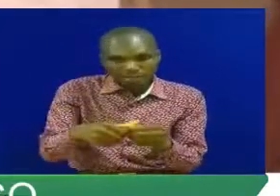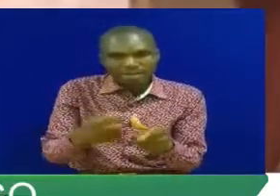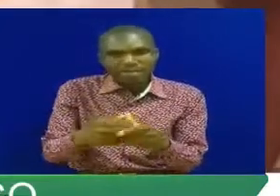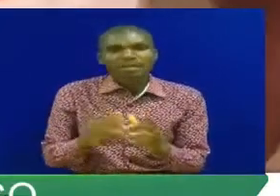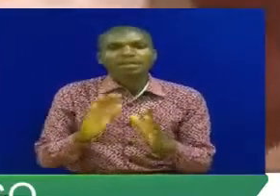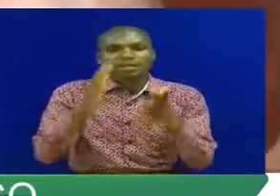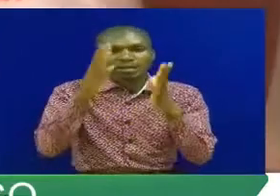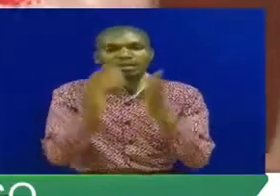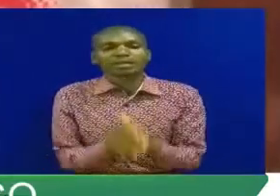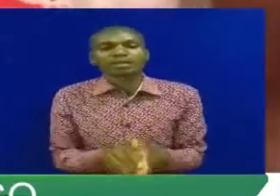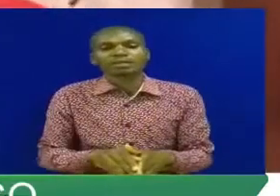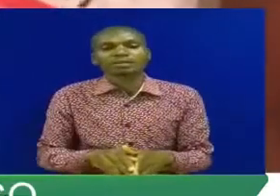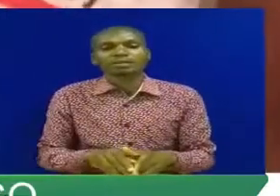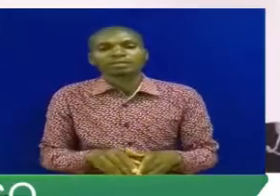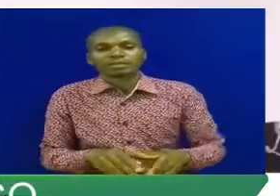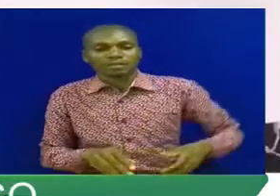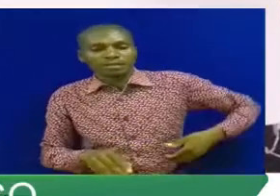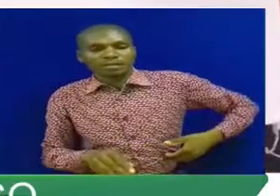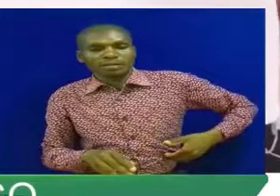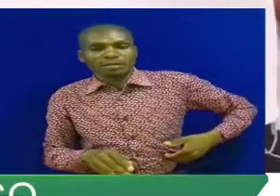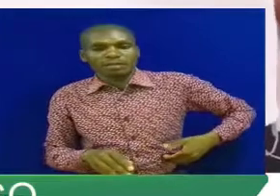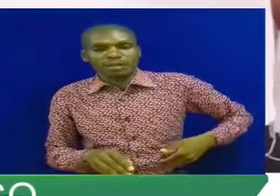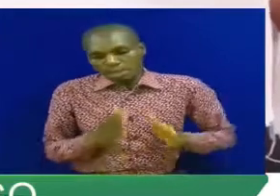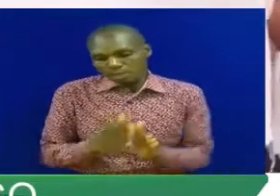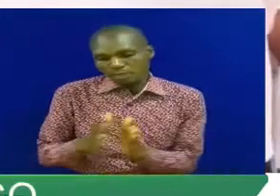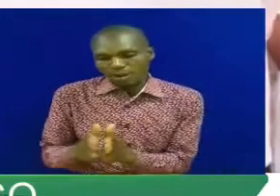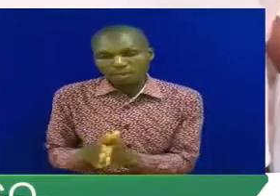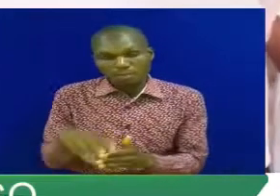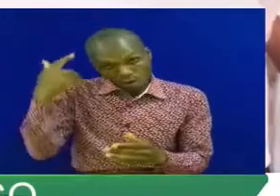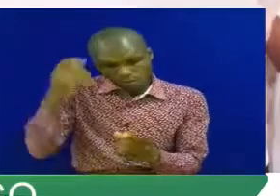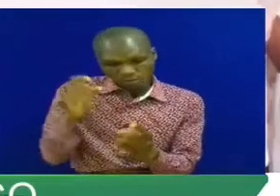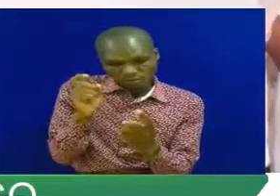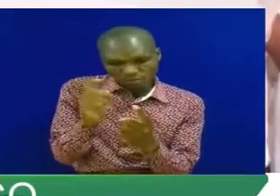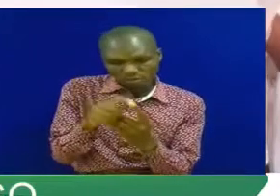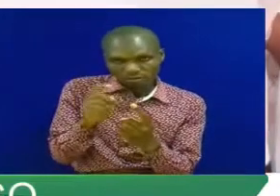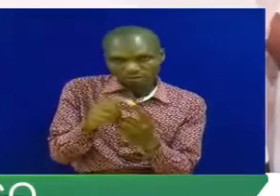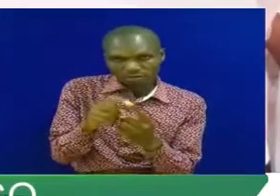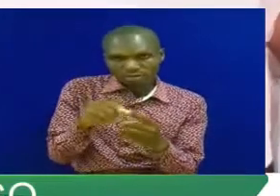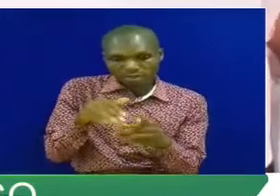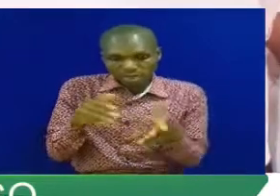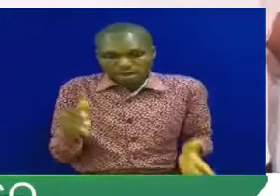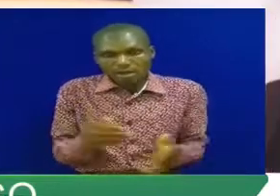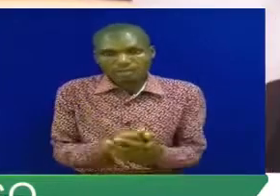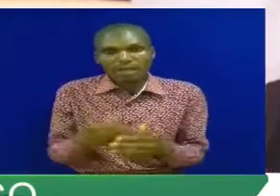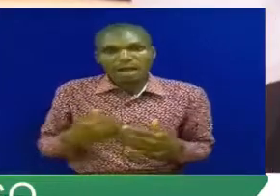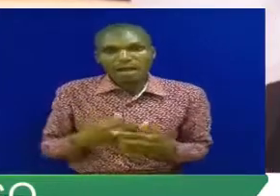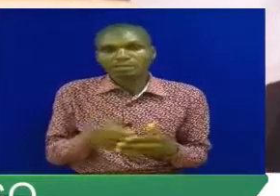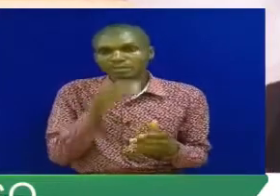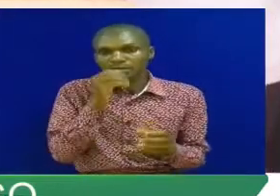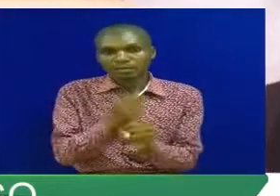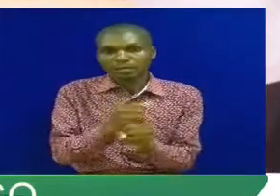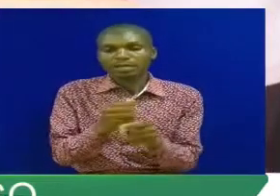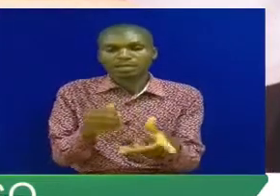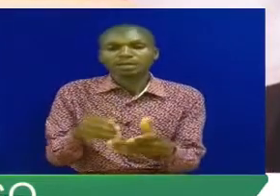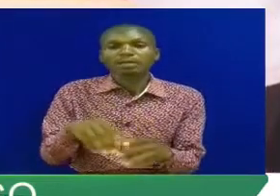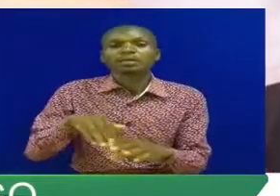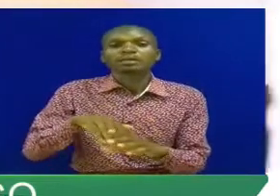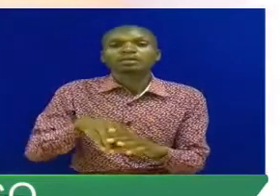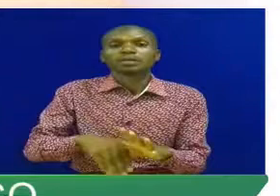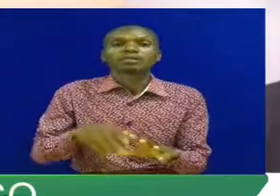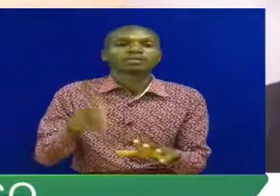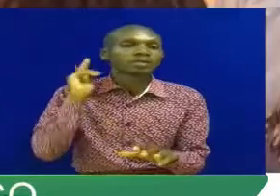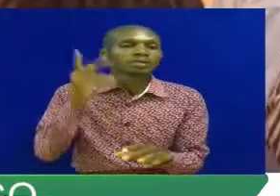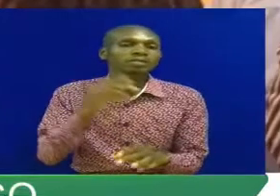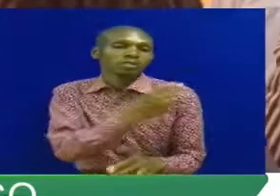kidini ensengima. Omorobelio woko balingolia abanto ase chinyigo, nigo okole kalero ase nyagitalia nene ya